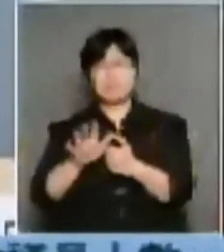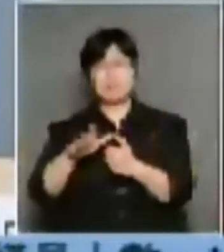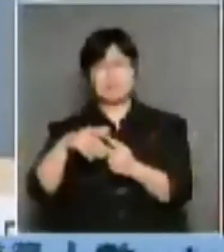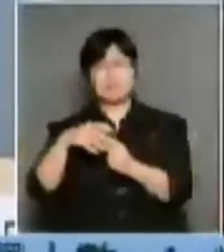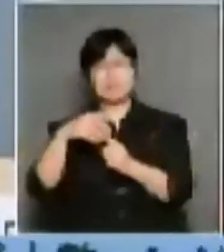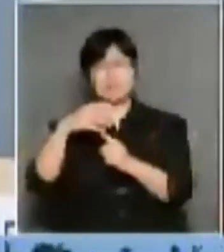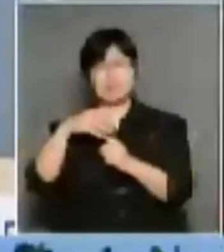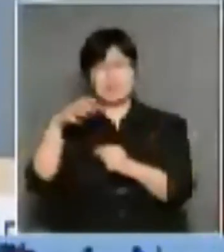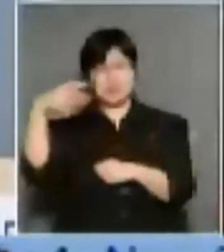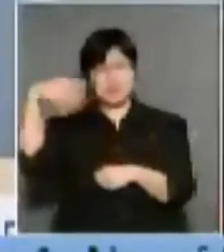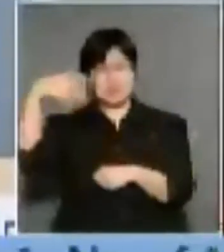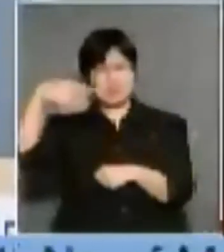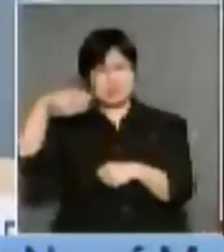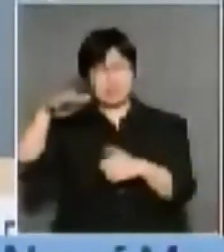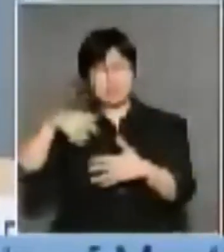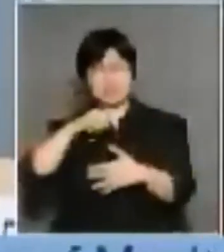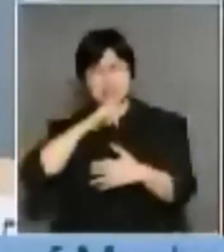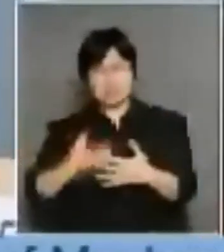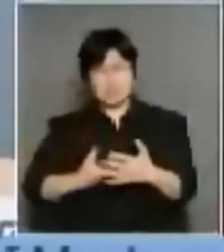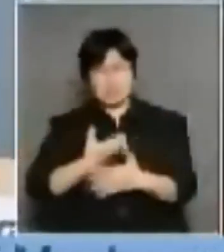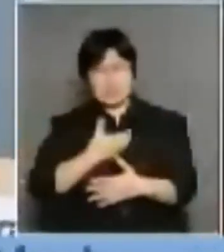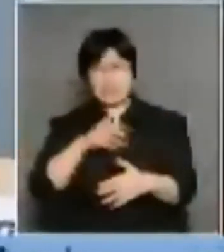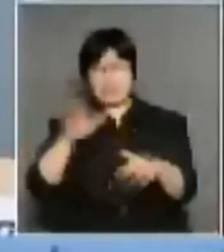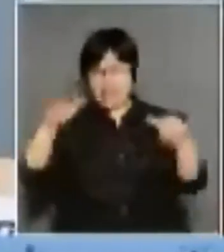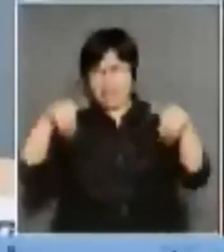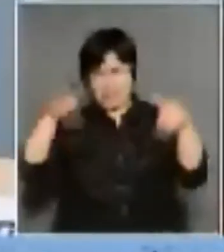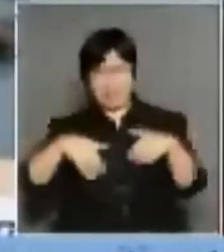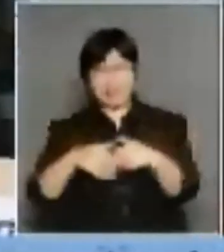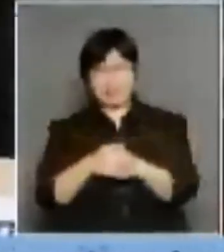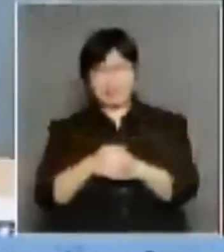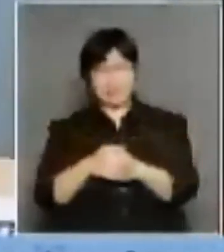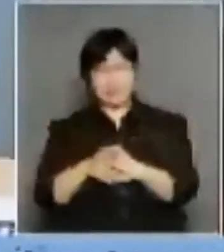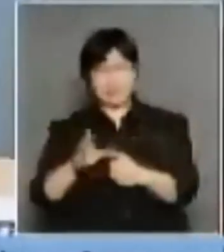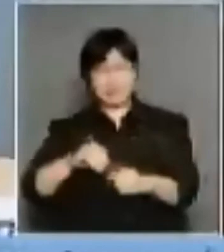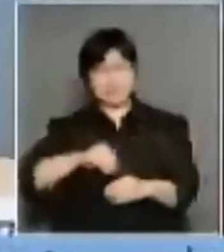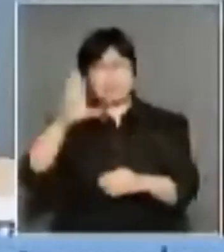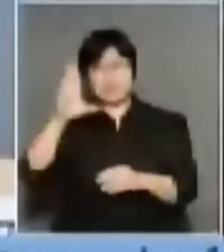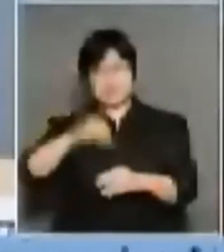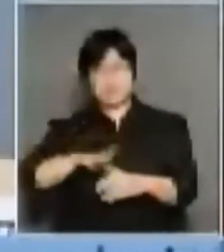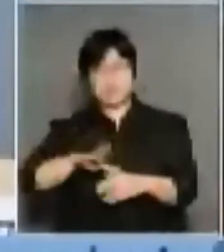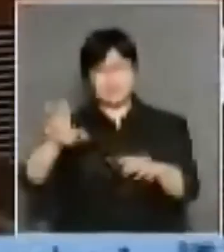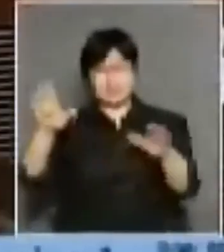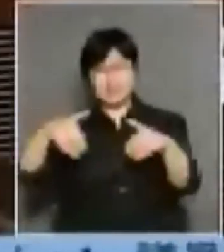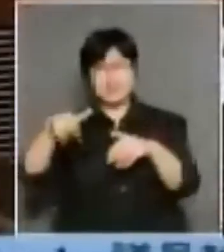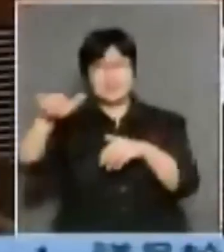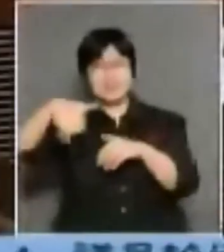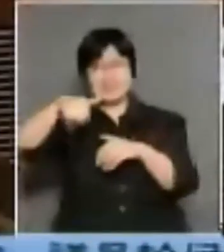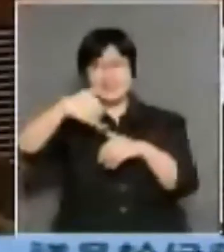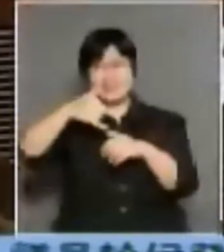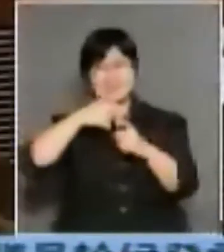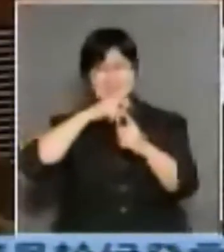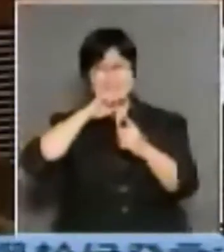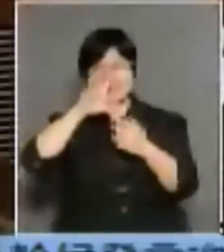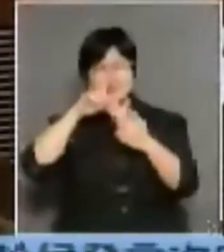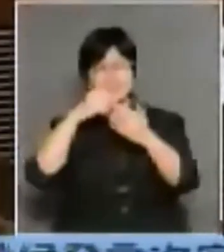先了，講起慶啊，他回來啊，日以繼夜夜以繼夜雲系歸來，我只要求用